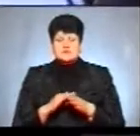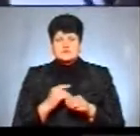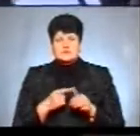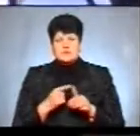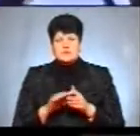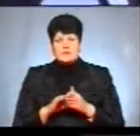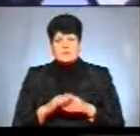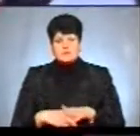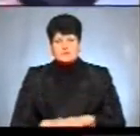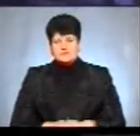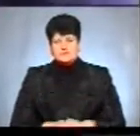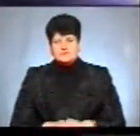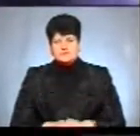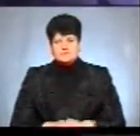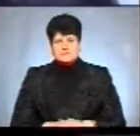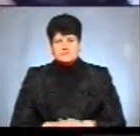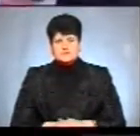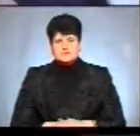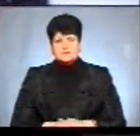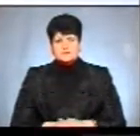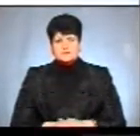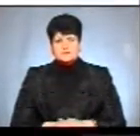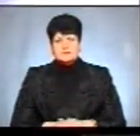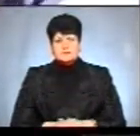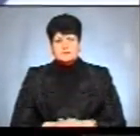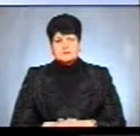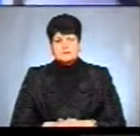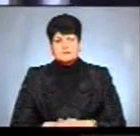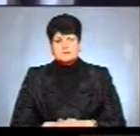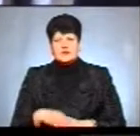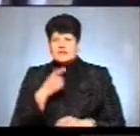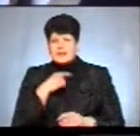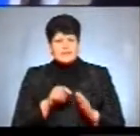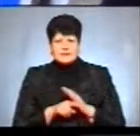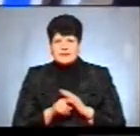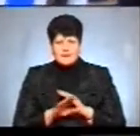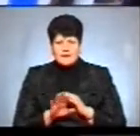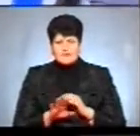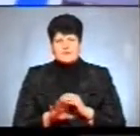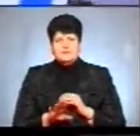побачу. Пані, почекайте з ними підсніжниками. Куди не втікайте вже, воно